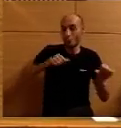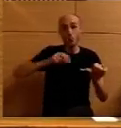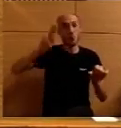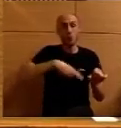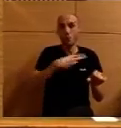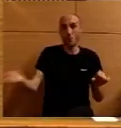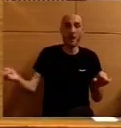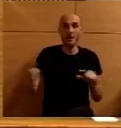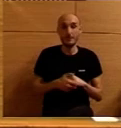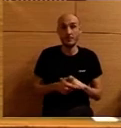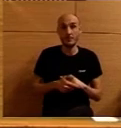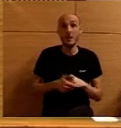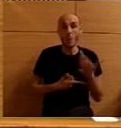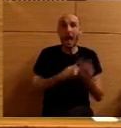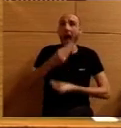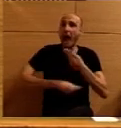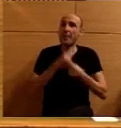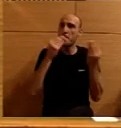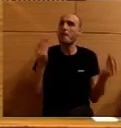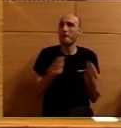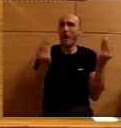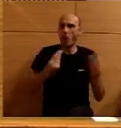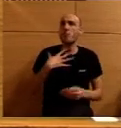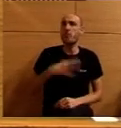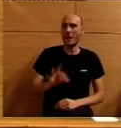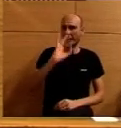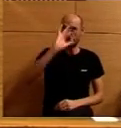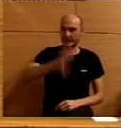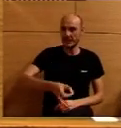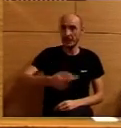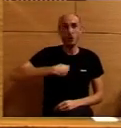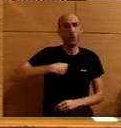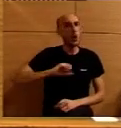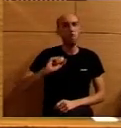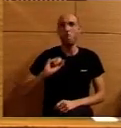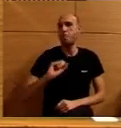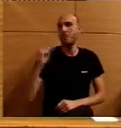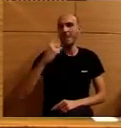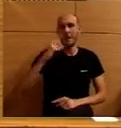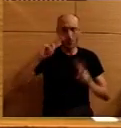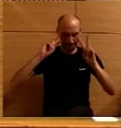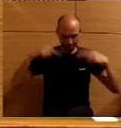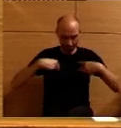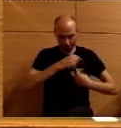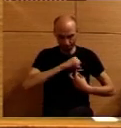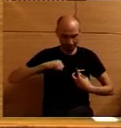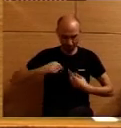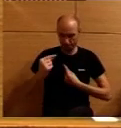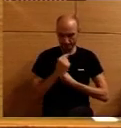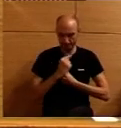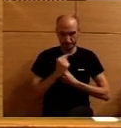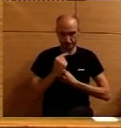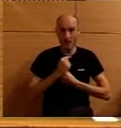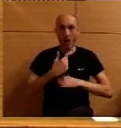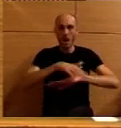si és que podem fer-ho tot millor, eh? Podem fer-ho tot millor. I jo sóc el més crític en mi mateix i en l'equip